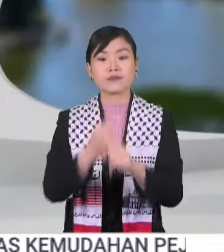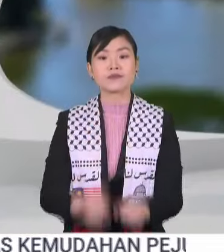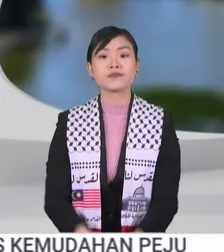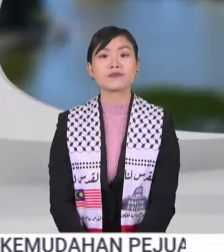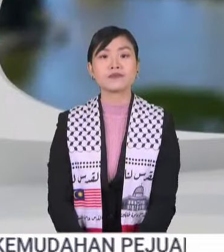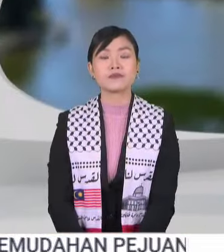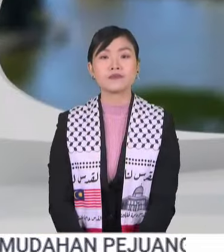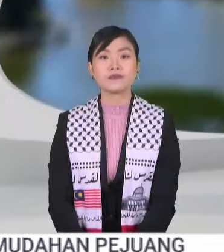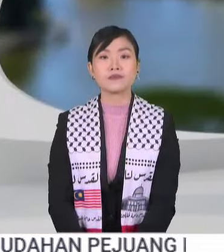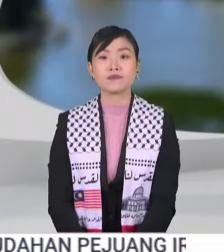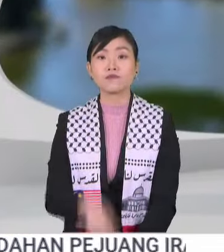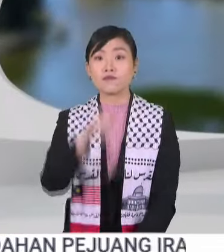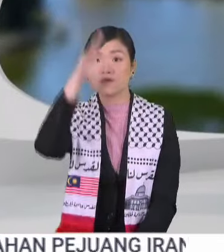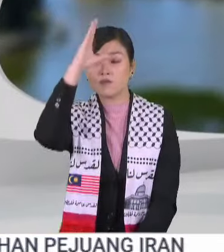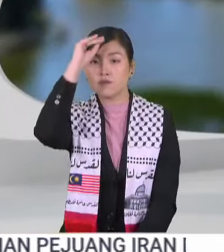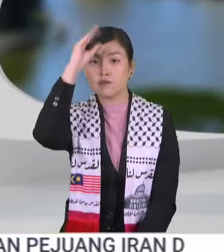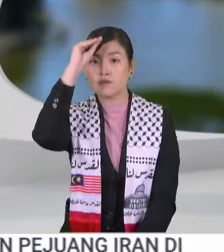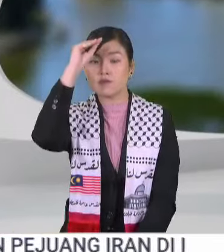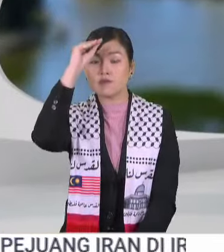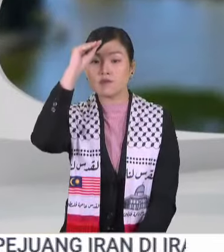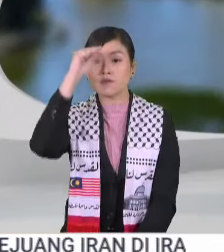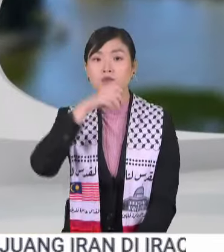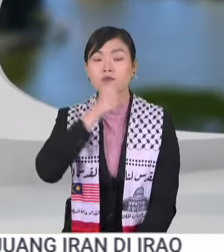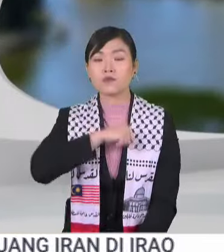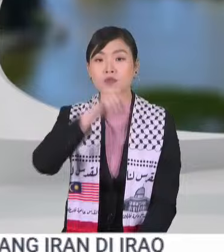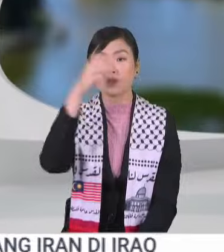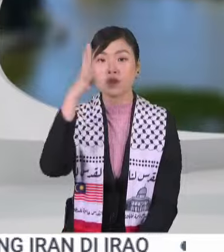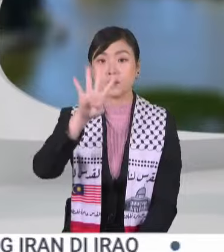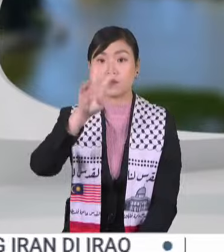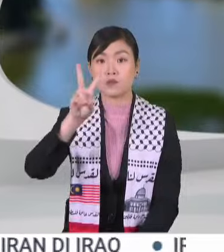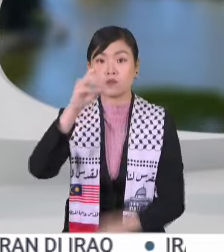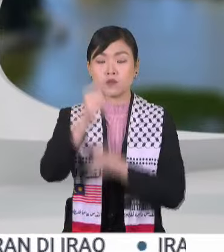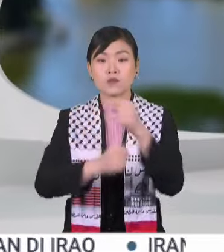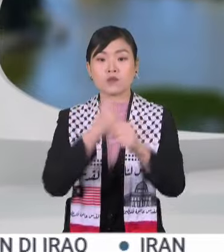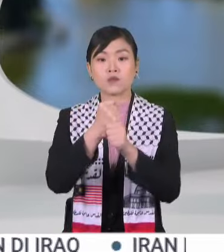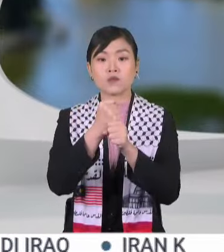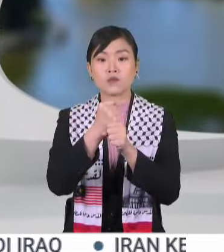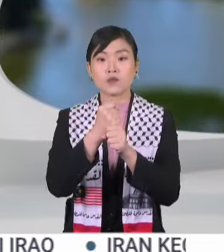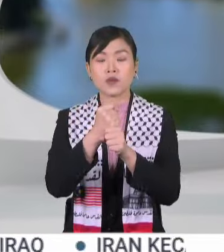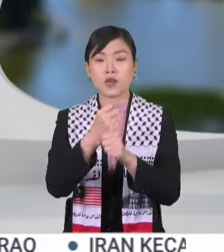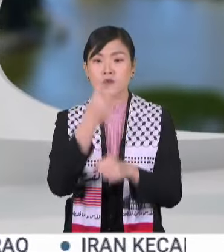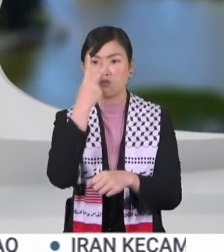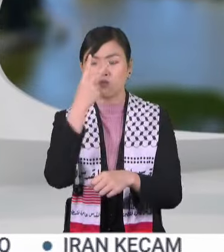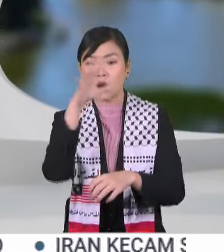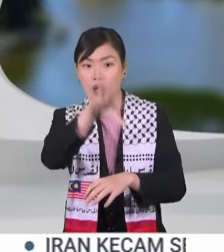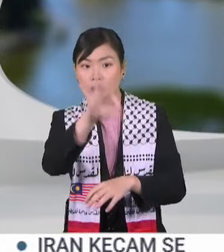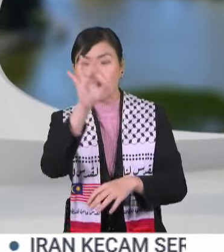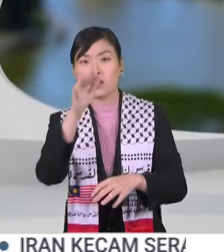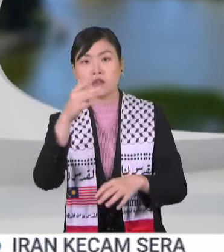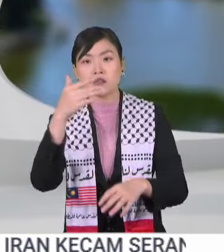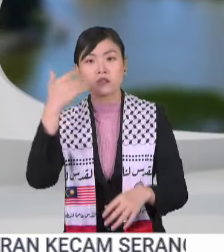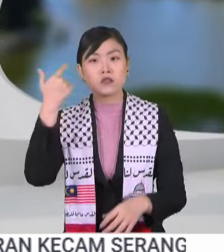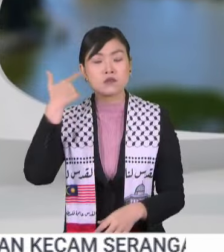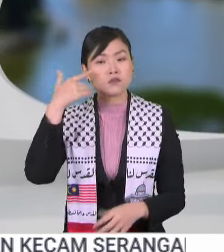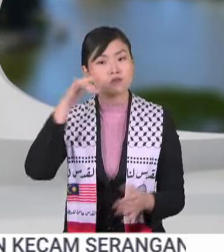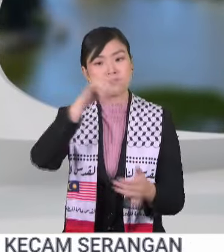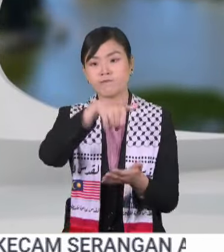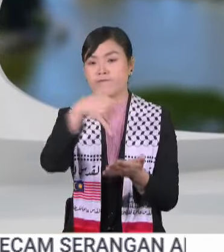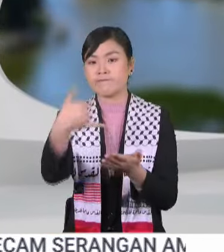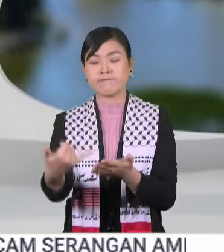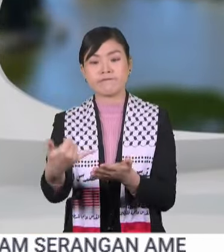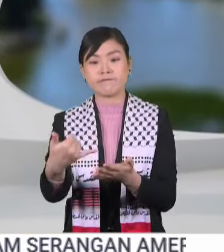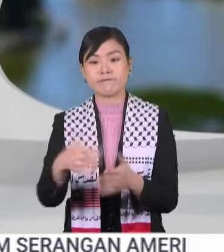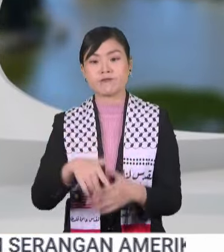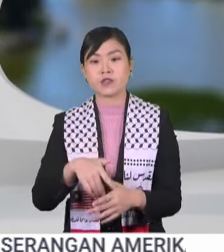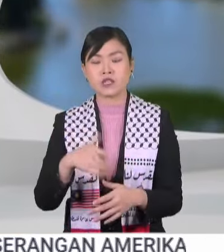ini seorang lelaki tempatan berumur 42 tahun ditemukan dalam keadaan tidak sedar diri dengan beberapa